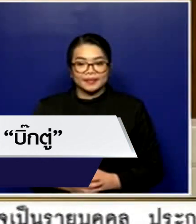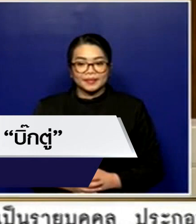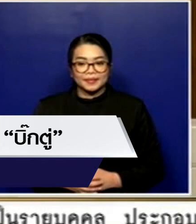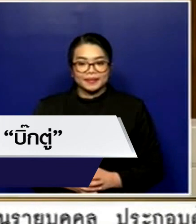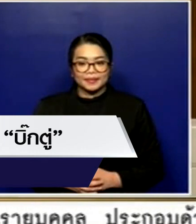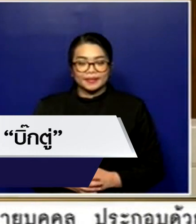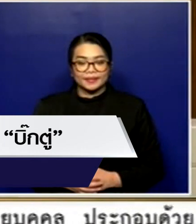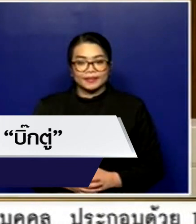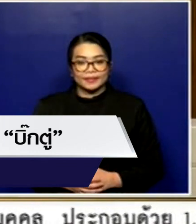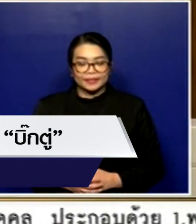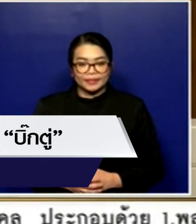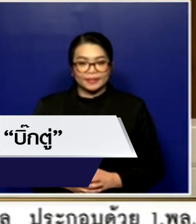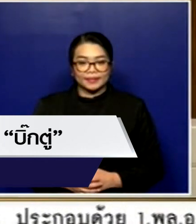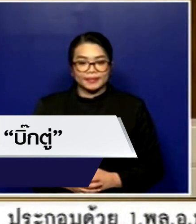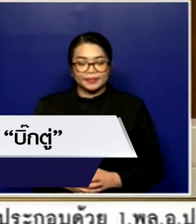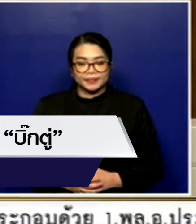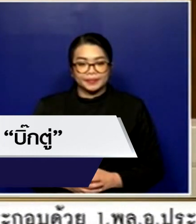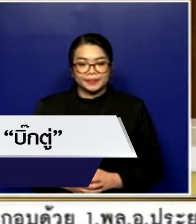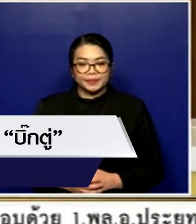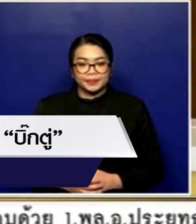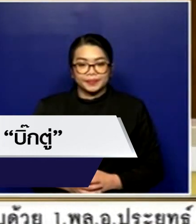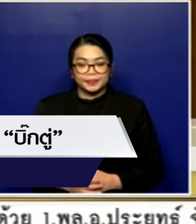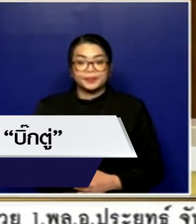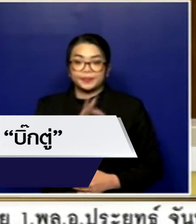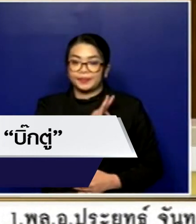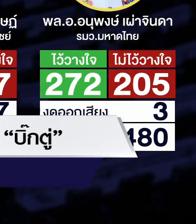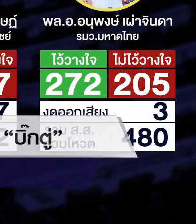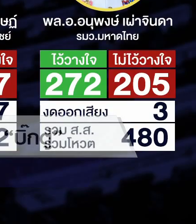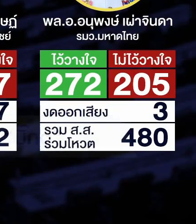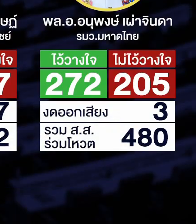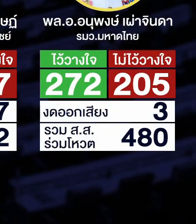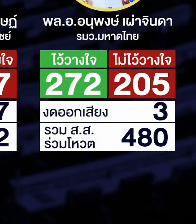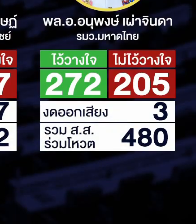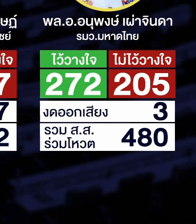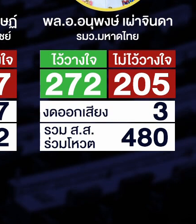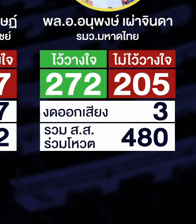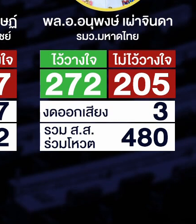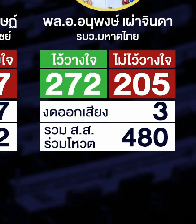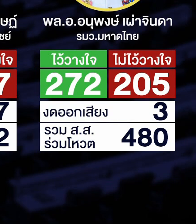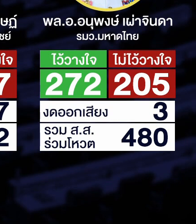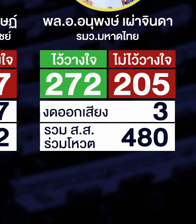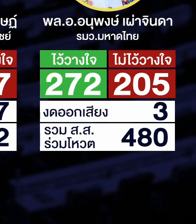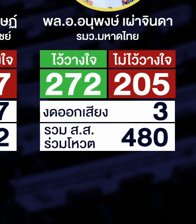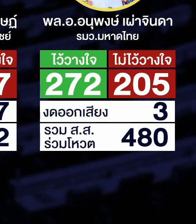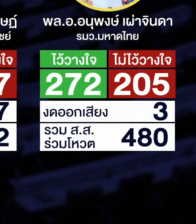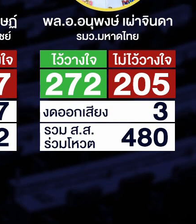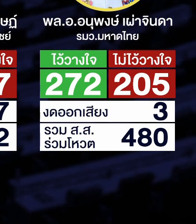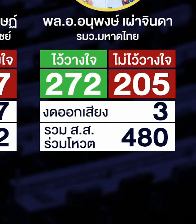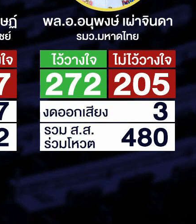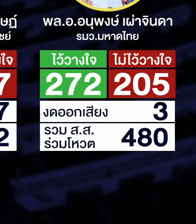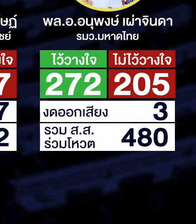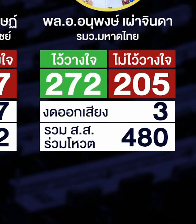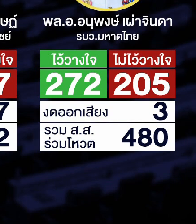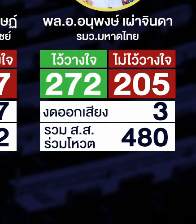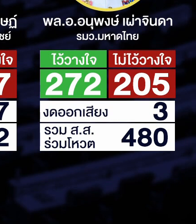ทางพูดขาวก็ถามบอกว่าเนี่ยคะแนนมากกว่านายกอีกนะเฮ้อจะมีผลอะไรหรือเปล่าคุณอนุทินก็บอกไม่เกี่ยวกันเพราะ